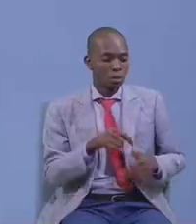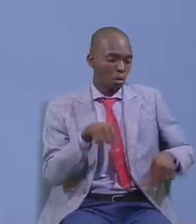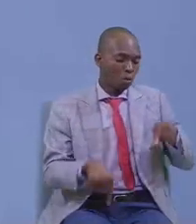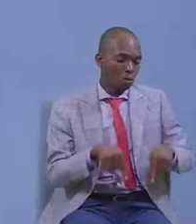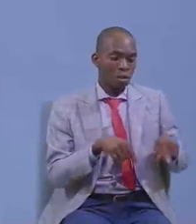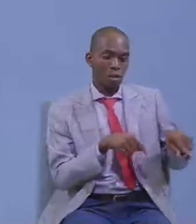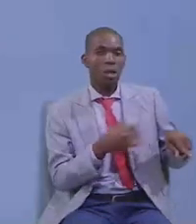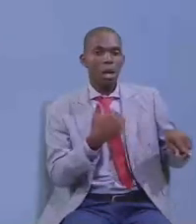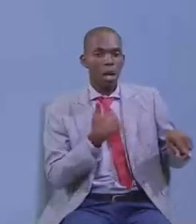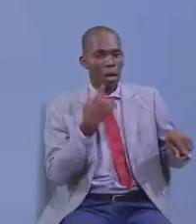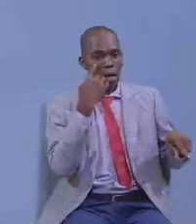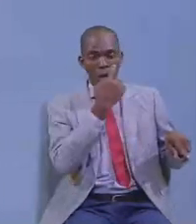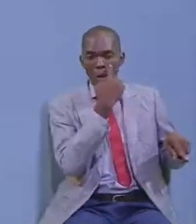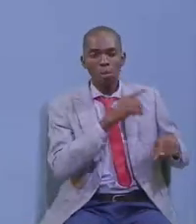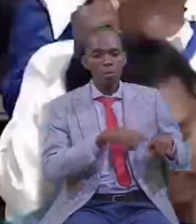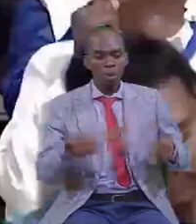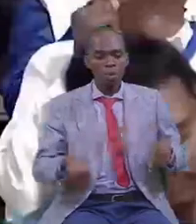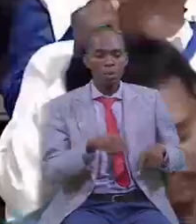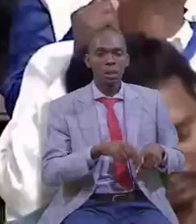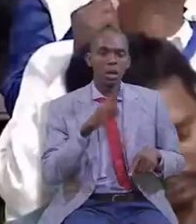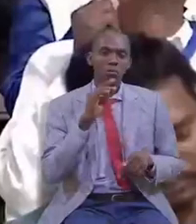mais il a les pieds paralysés.